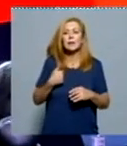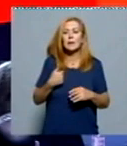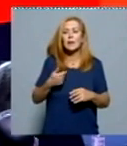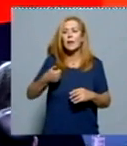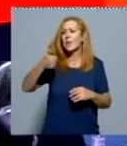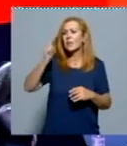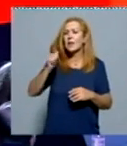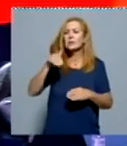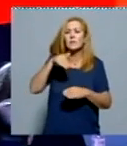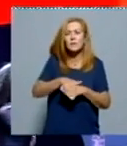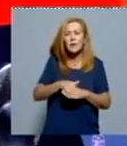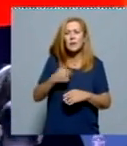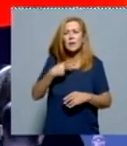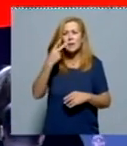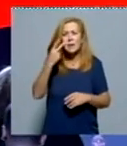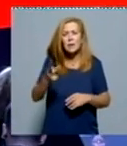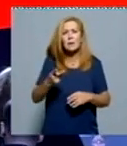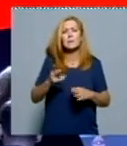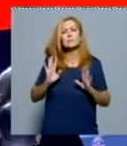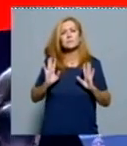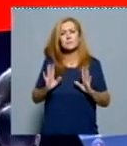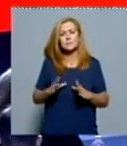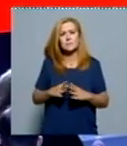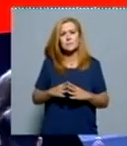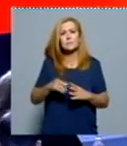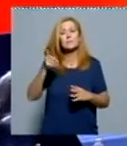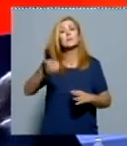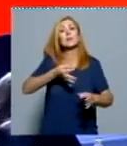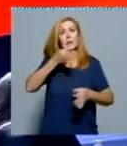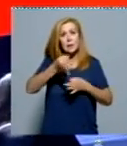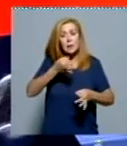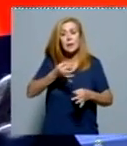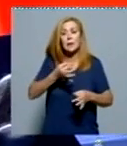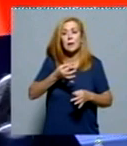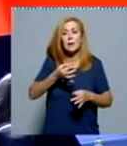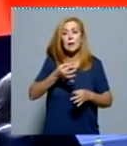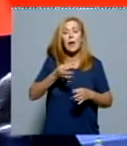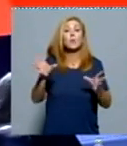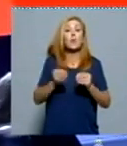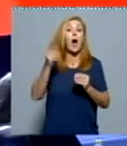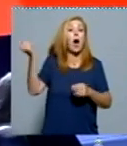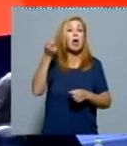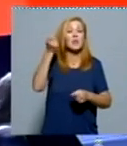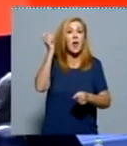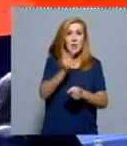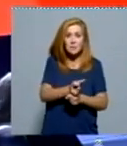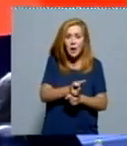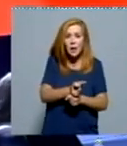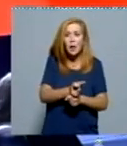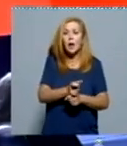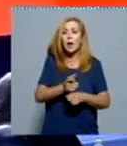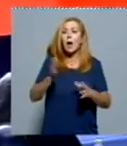βράδυ. Παρατήρησα ότι με εξαίρεση την εξαγγελία συγκρότησης Συμβουλίου Εθνικής Ασφαλείας, δεν είχατε